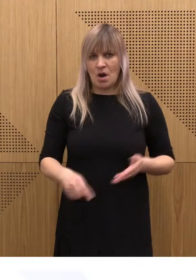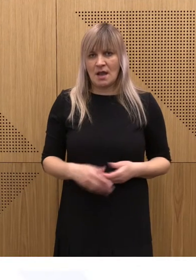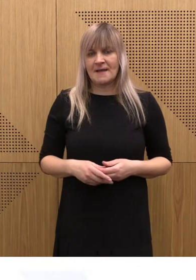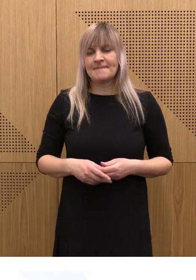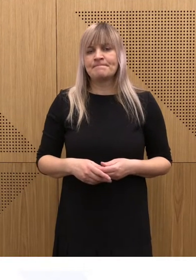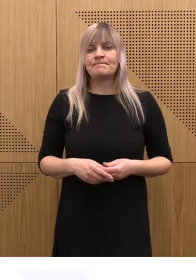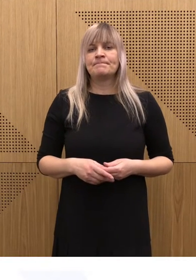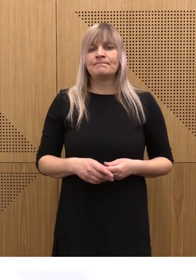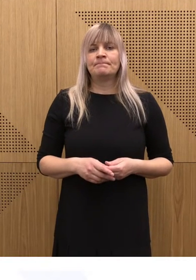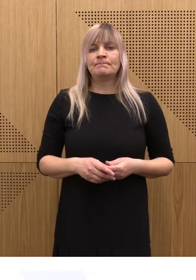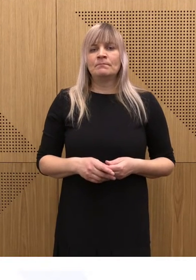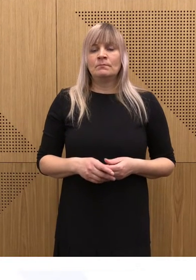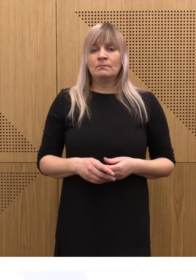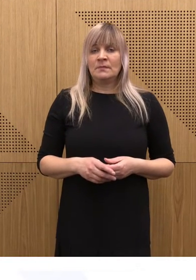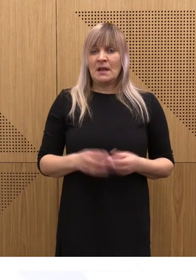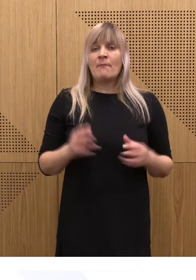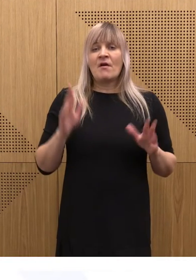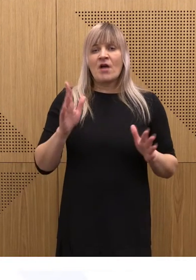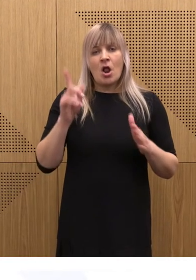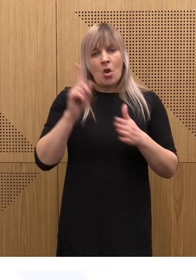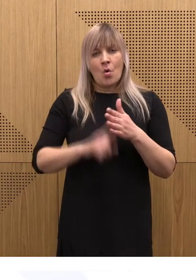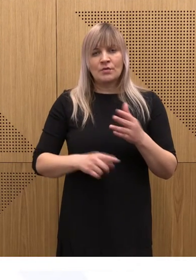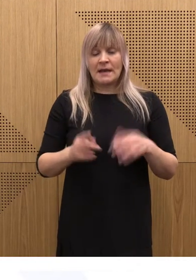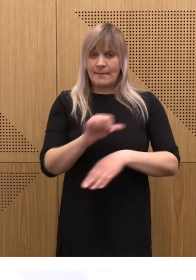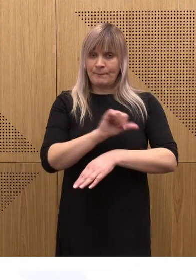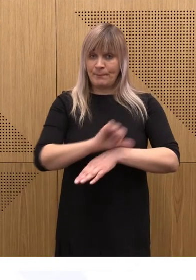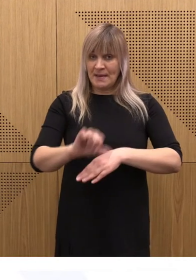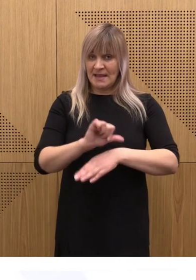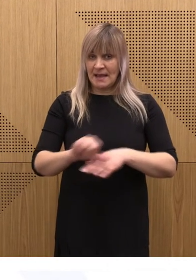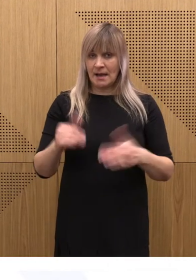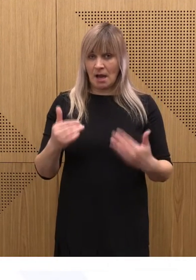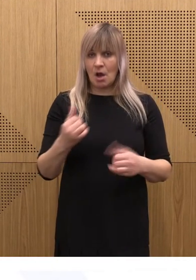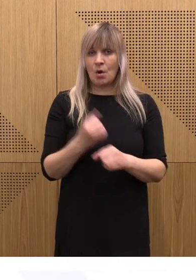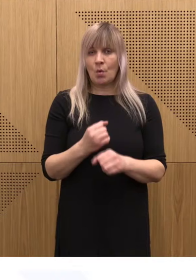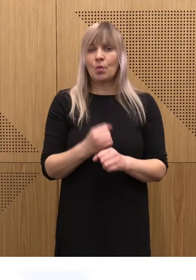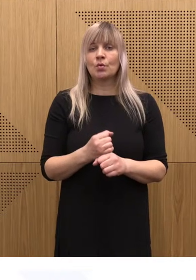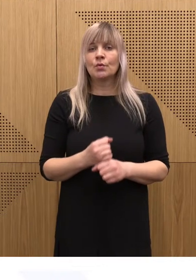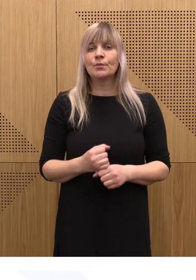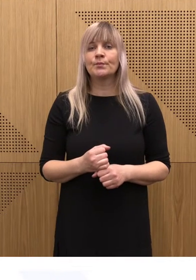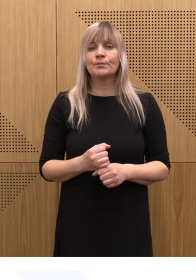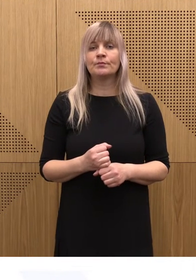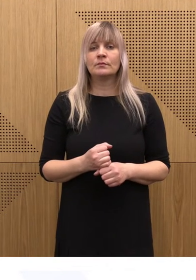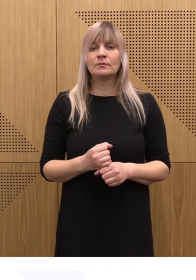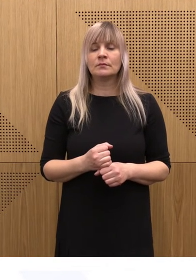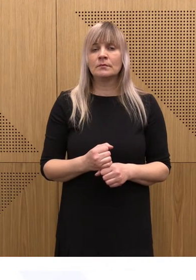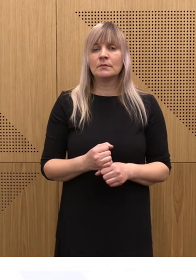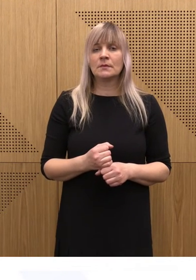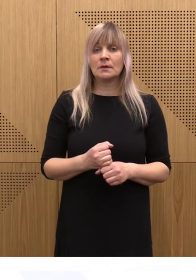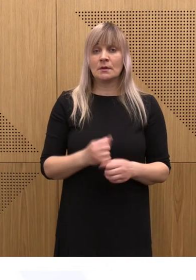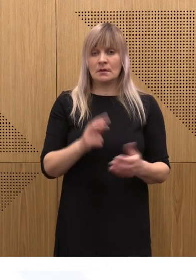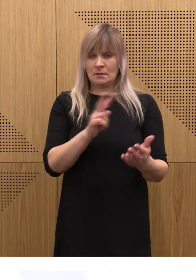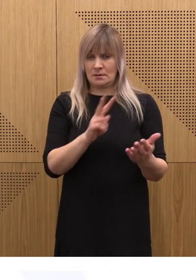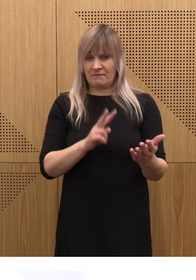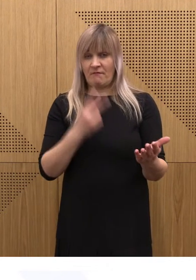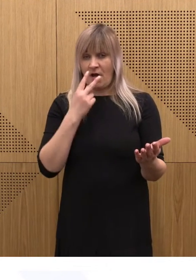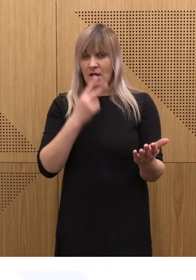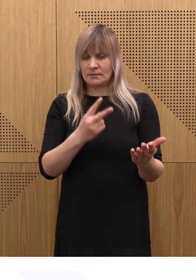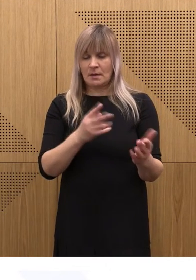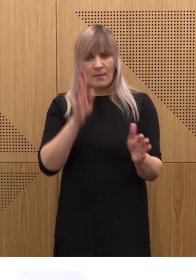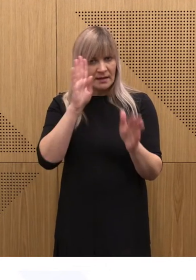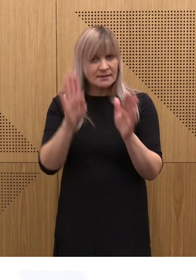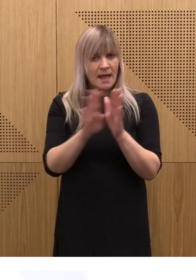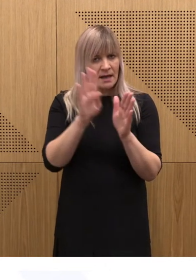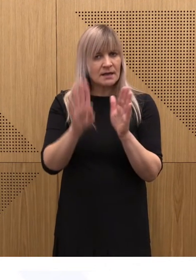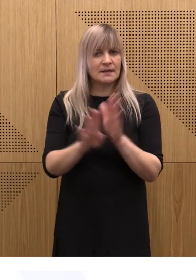et nüüd need piirangud, mis on peale pandud, et me vaatame kõik neid ja järgime